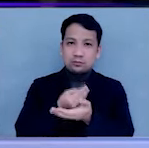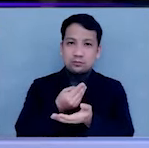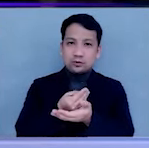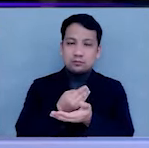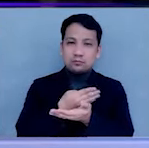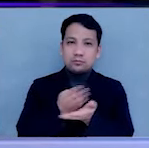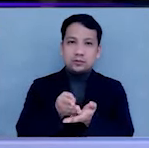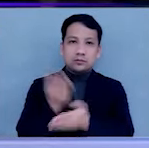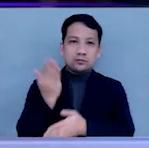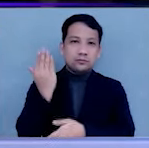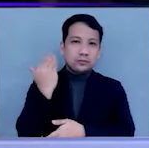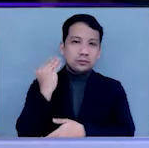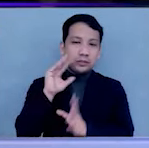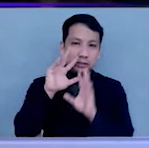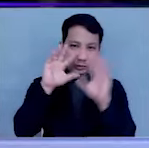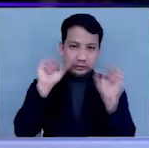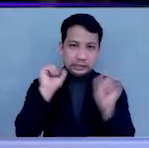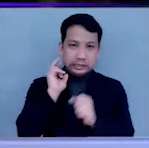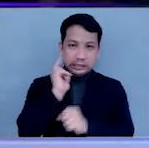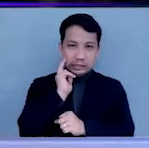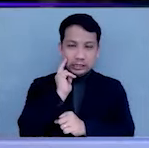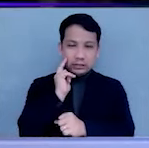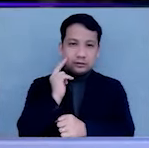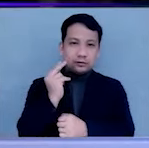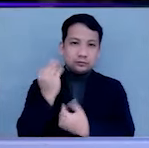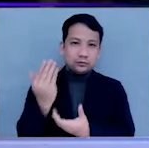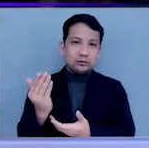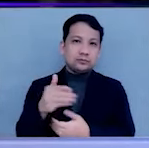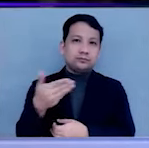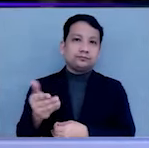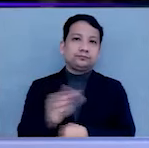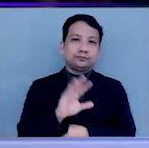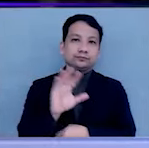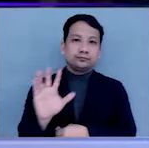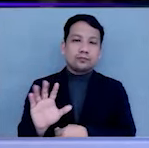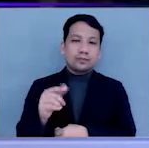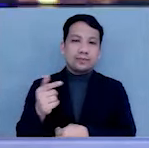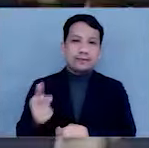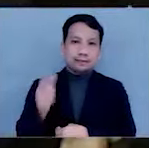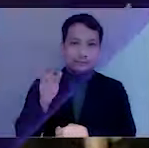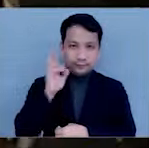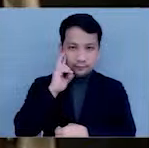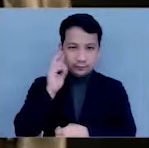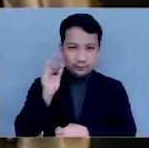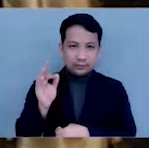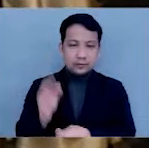ni dating Pangulong Rodrigo Duterte. Nasa frontline ng balitang yan si Ria Fernandez.